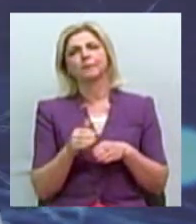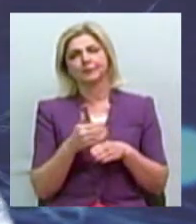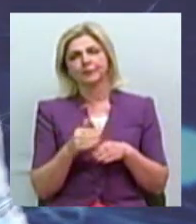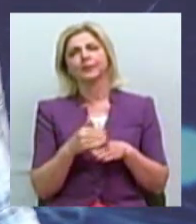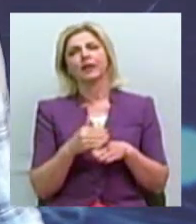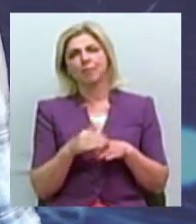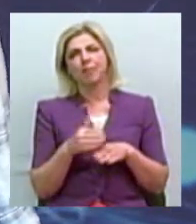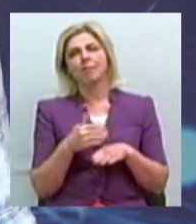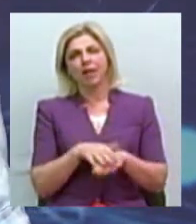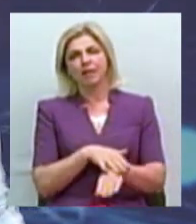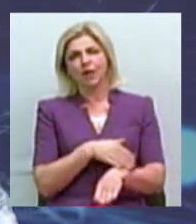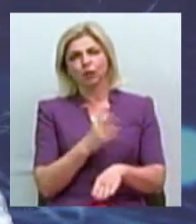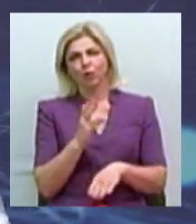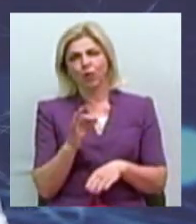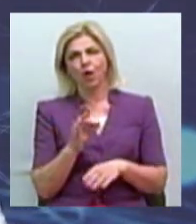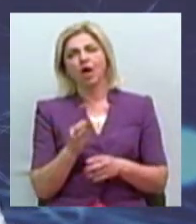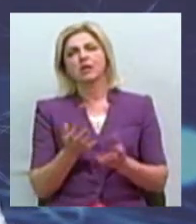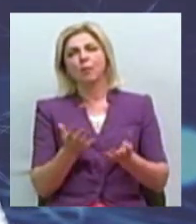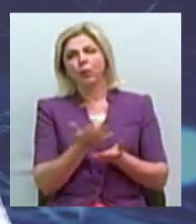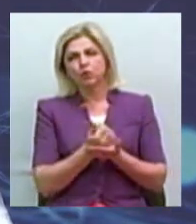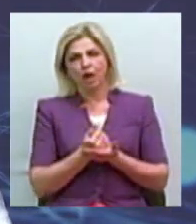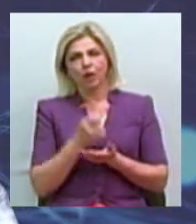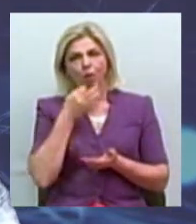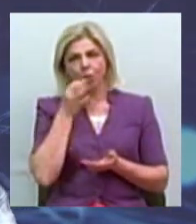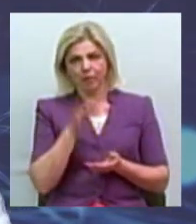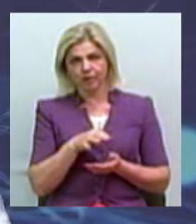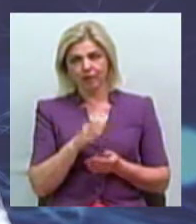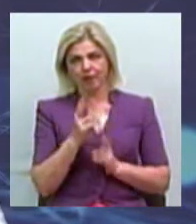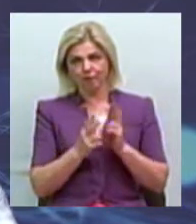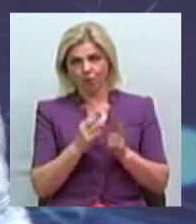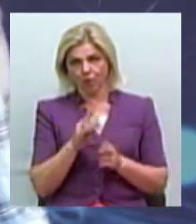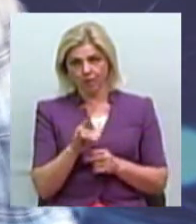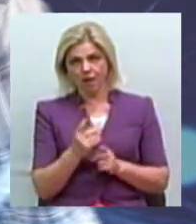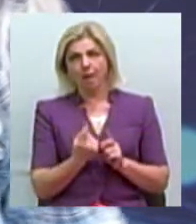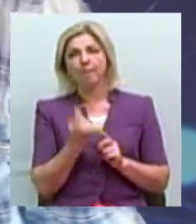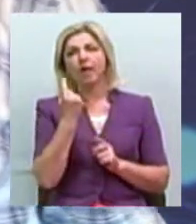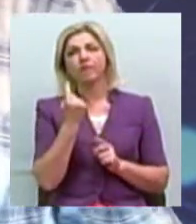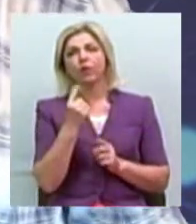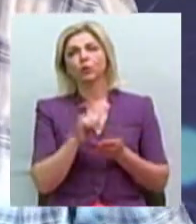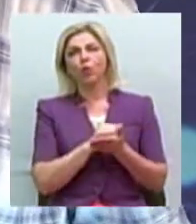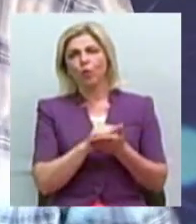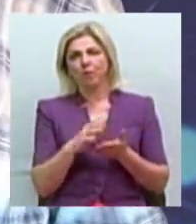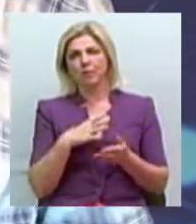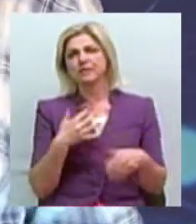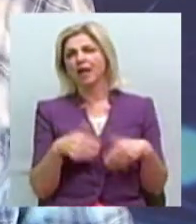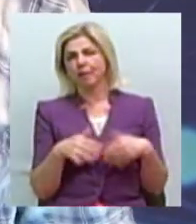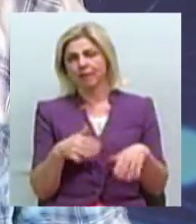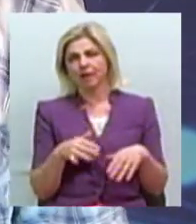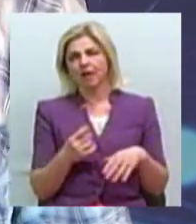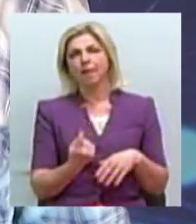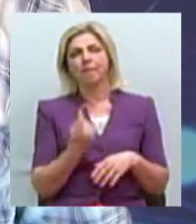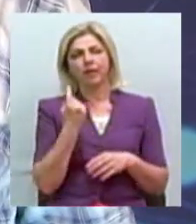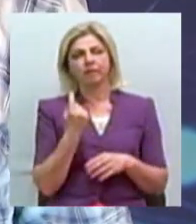опыта. Значит, реформу, первые документы были довольно слабые. Вот